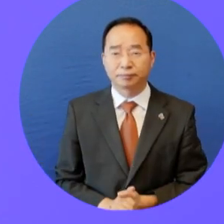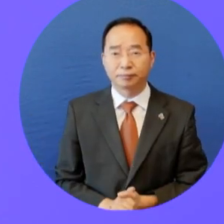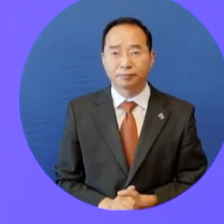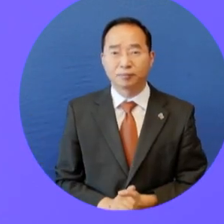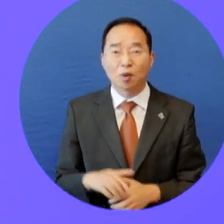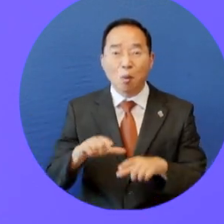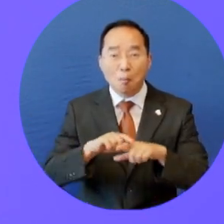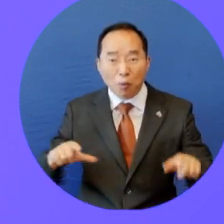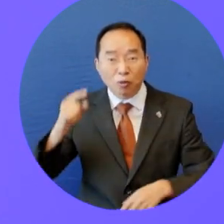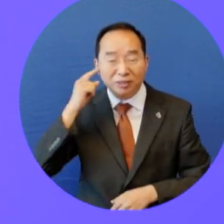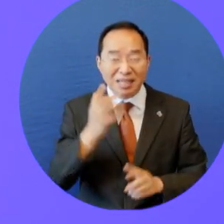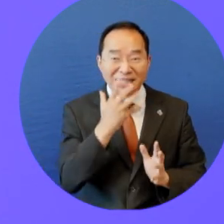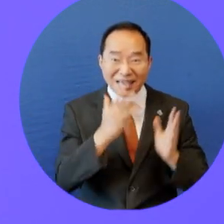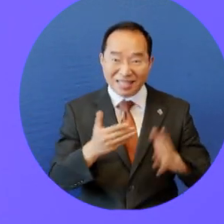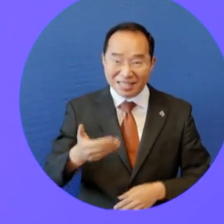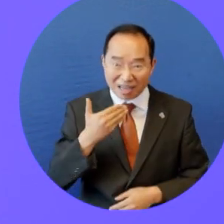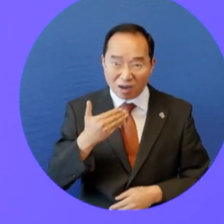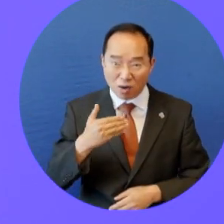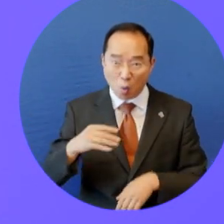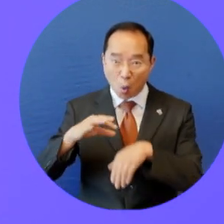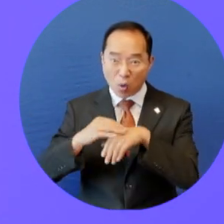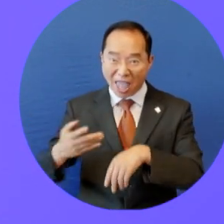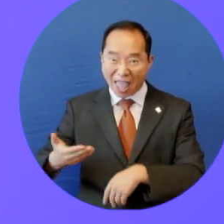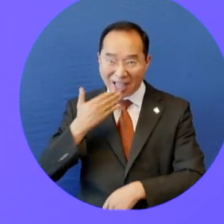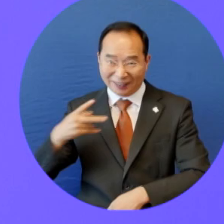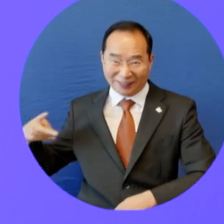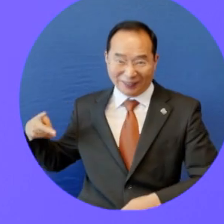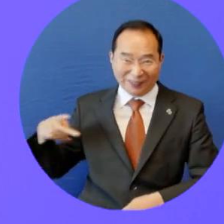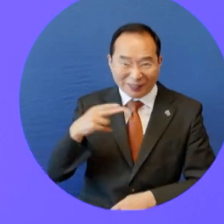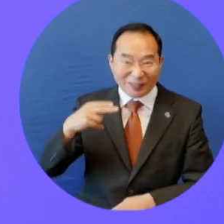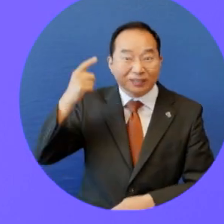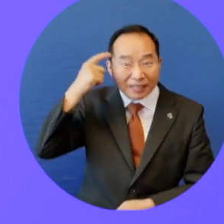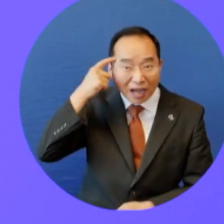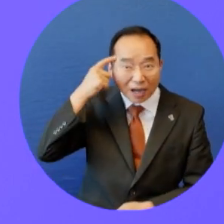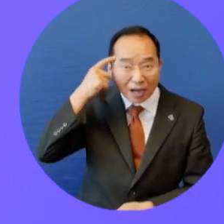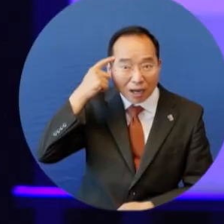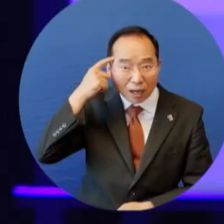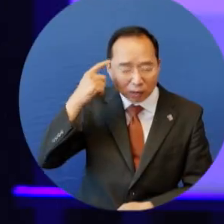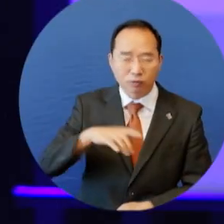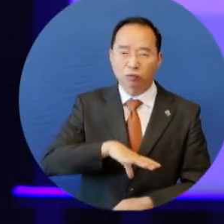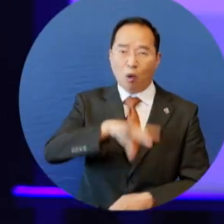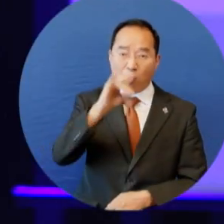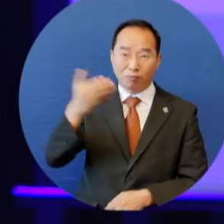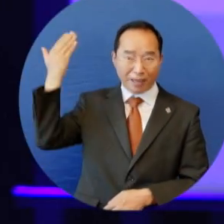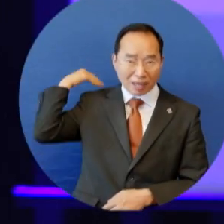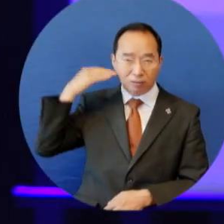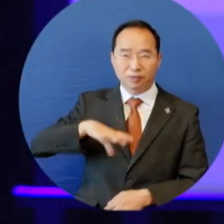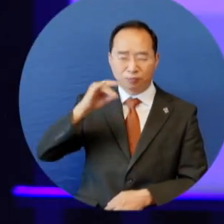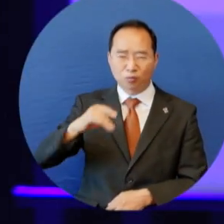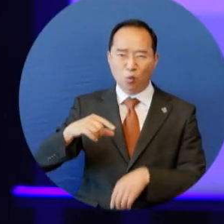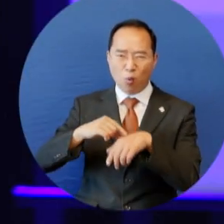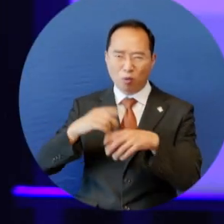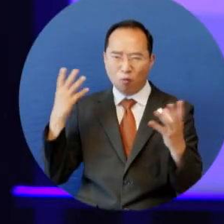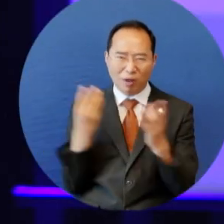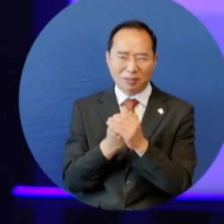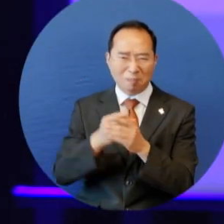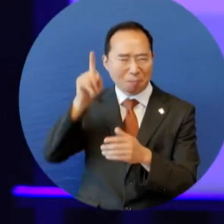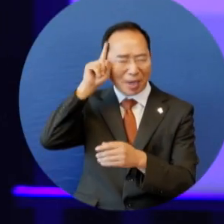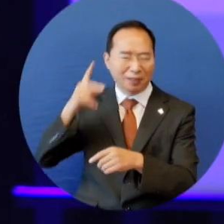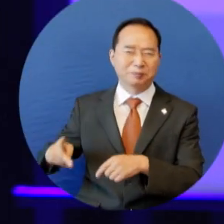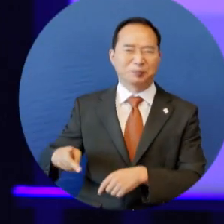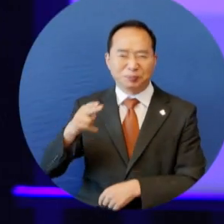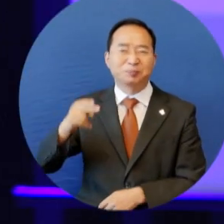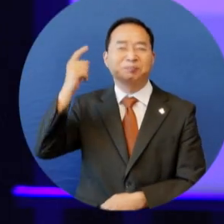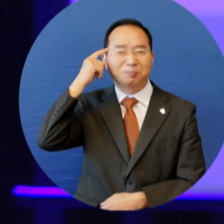생각해 보면 고기를 먹지 않는 아주 엄격한 식사라는 생각을 하게 됩니다. 사실 저도 맨 처음에 채식을 할 때는 고기를